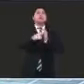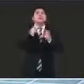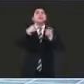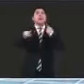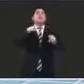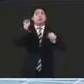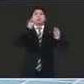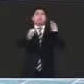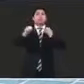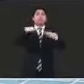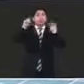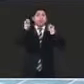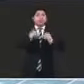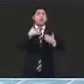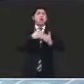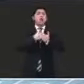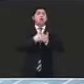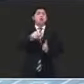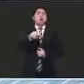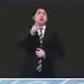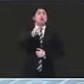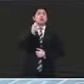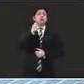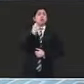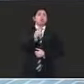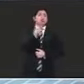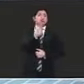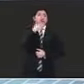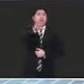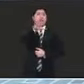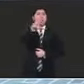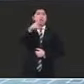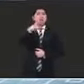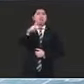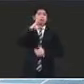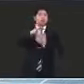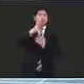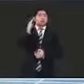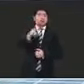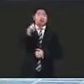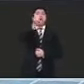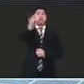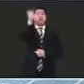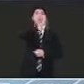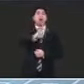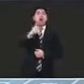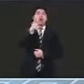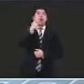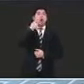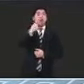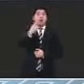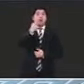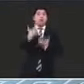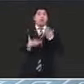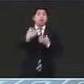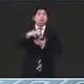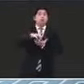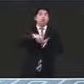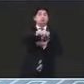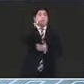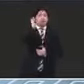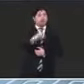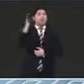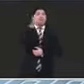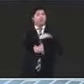başlattığımız girişimci kredilerinden 52 bin kişi on milyar liralık bir kaynağa ulaşarak